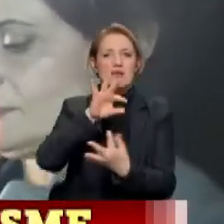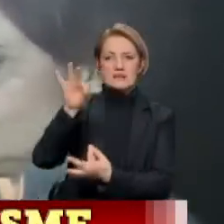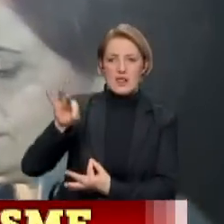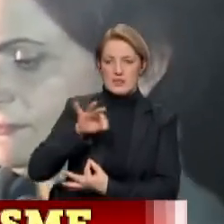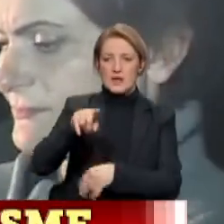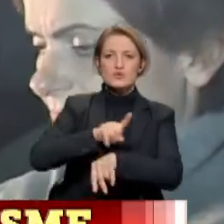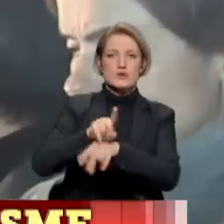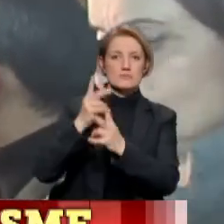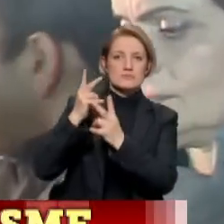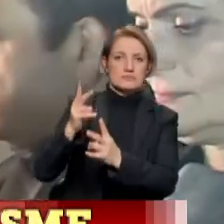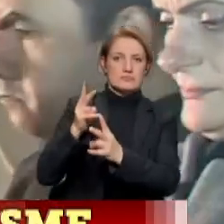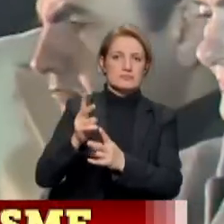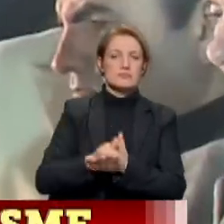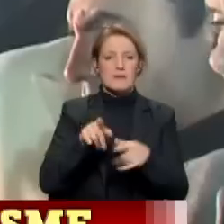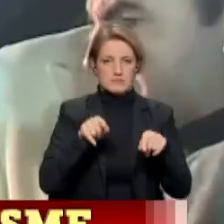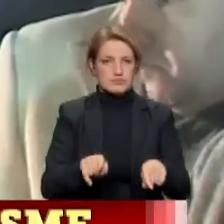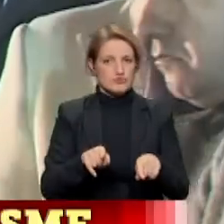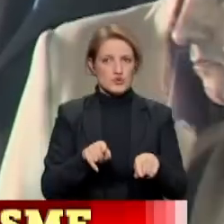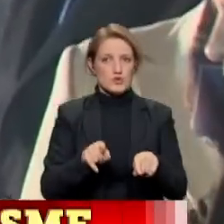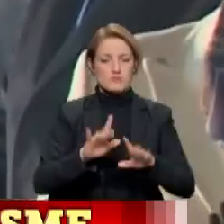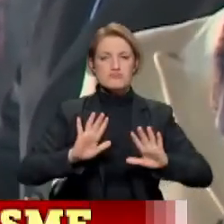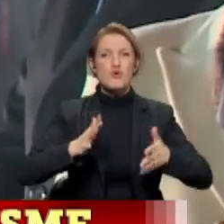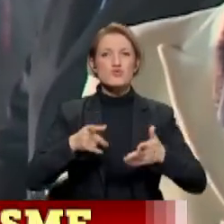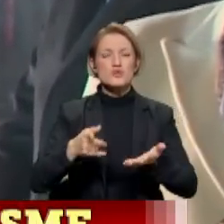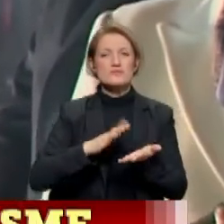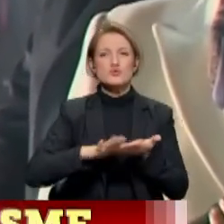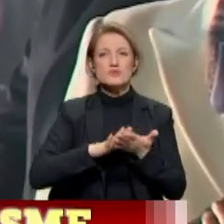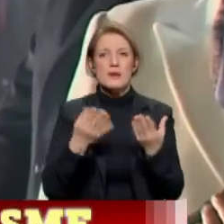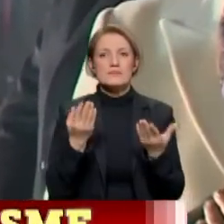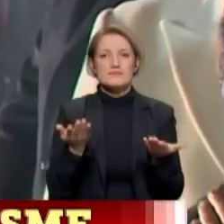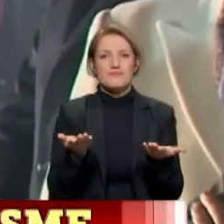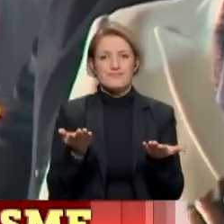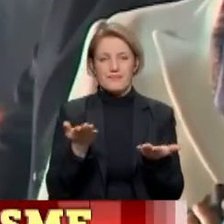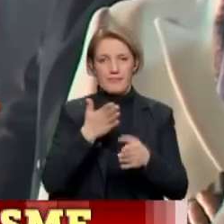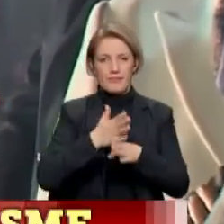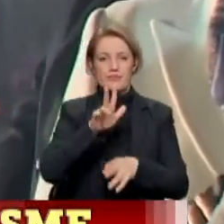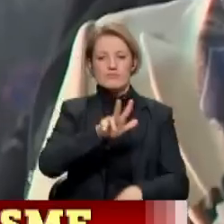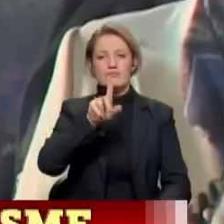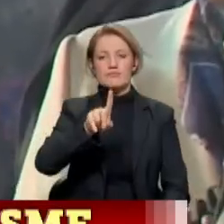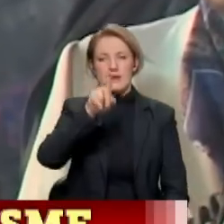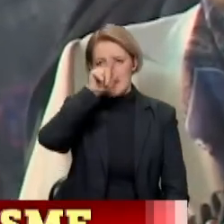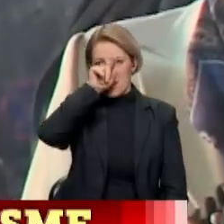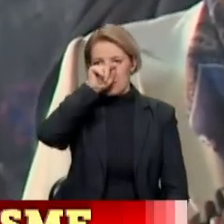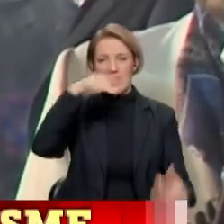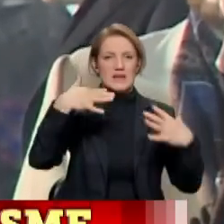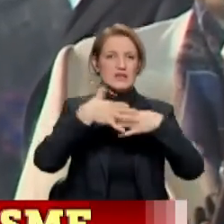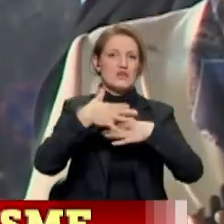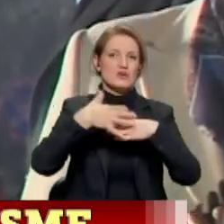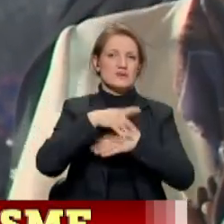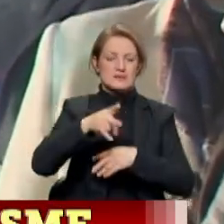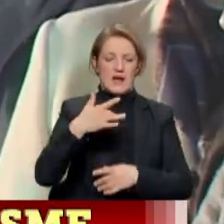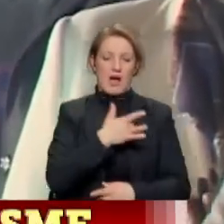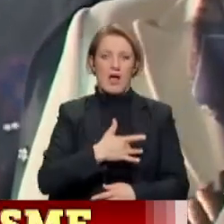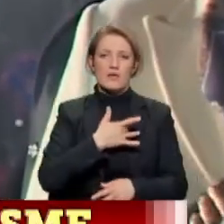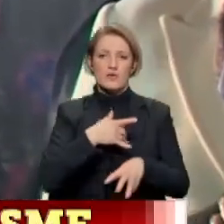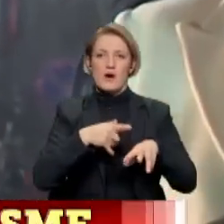insanların sürecidir. Bu bozuk düzen aslında 31 Mart gecesi